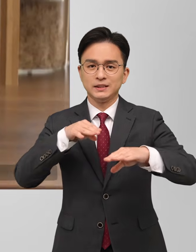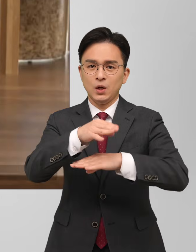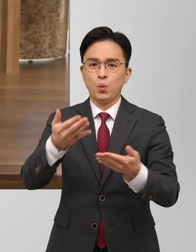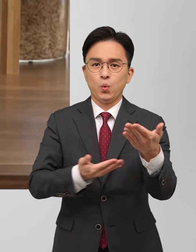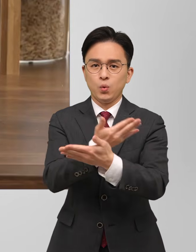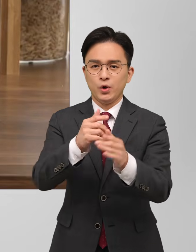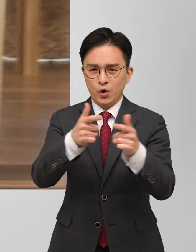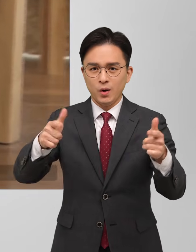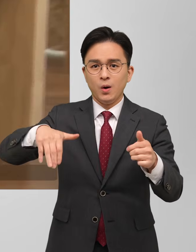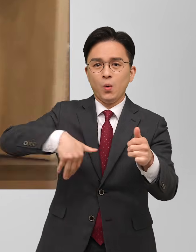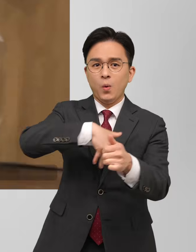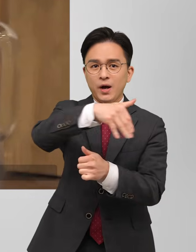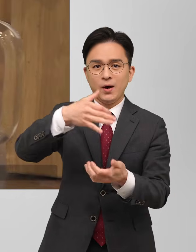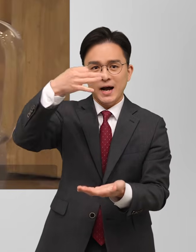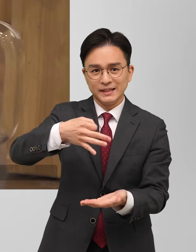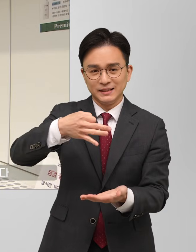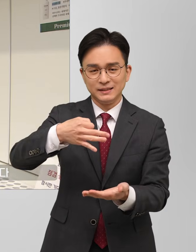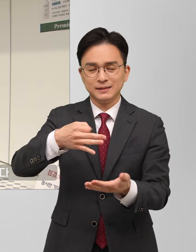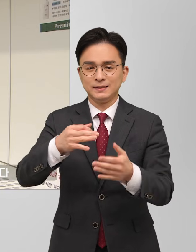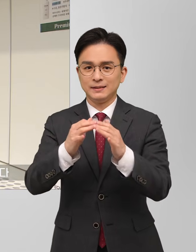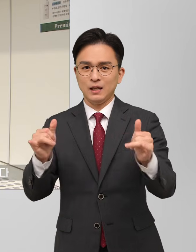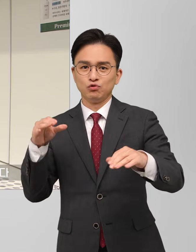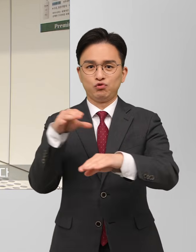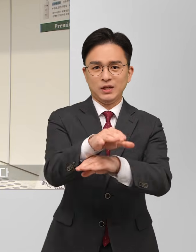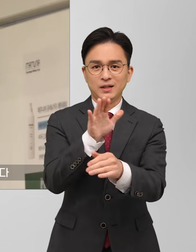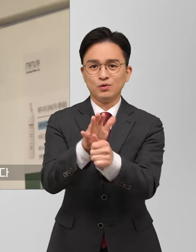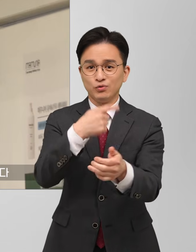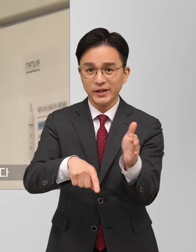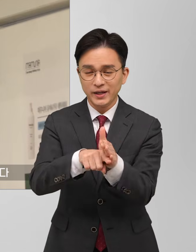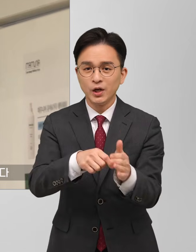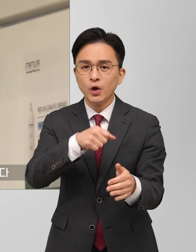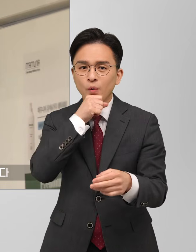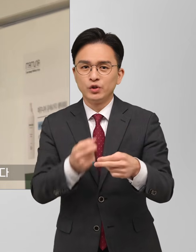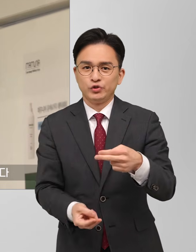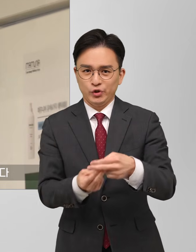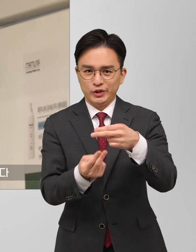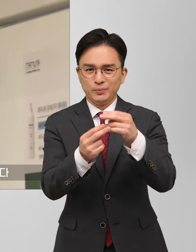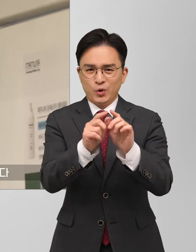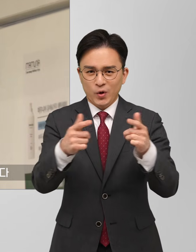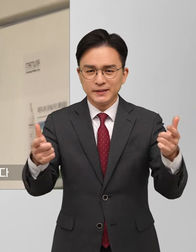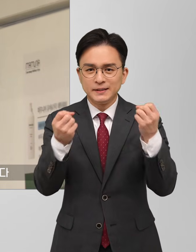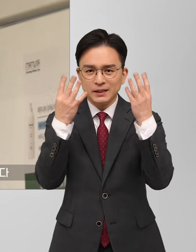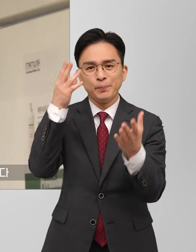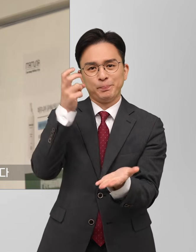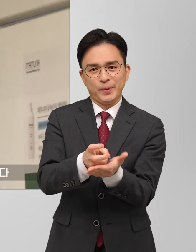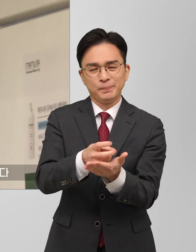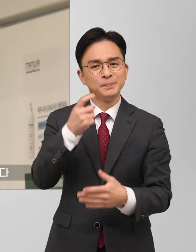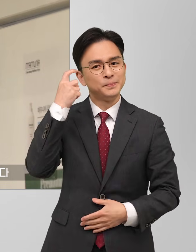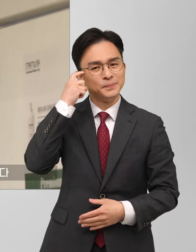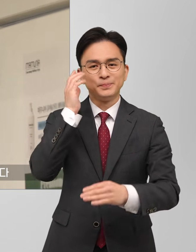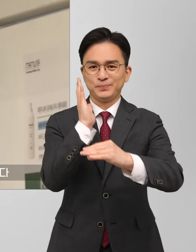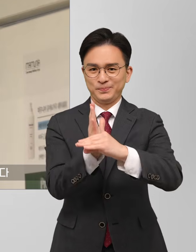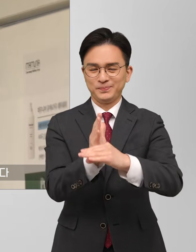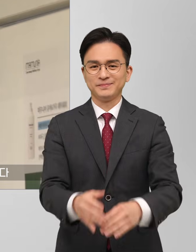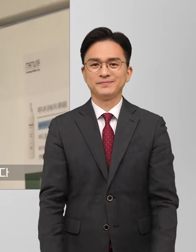녹색가치 투자를 지원하는 인센티브로 탄소중립 포인트제 등 새로운 제도들도 도입될 예정입니다.